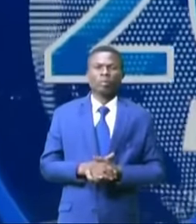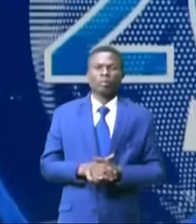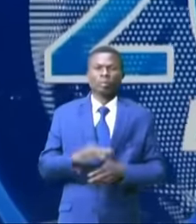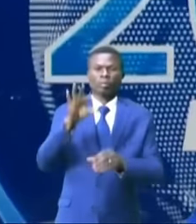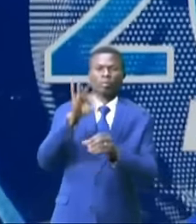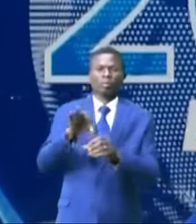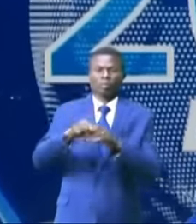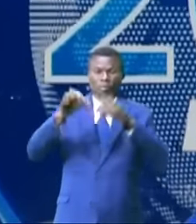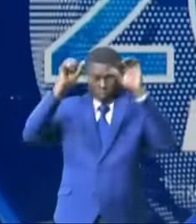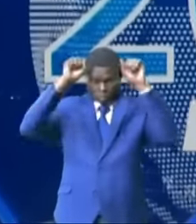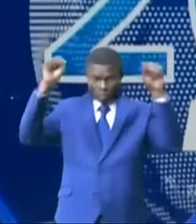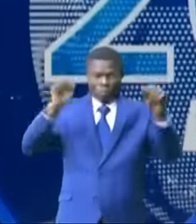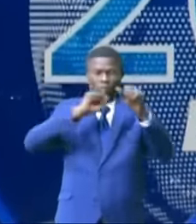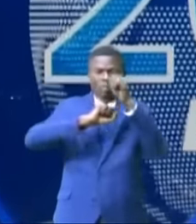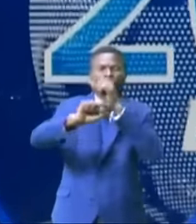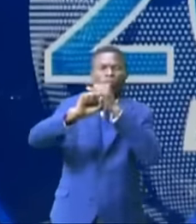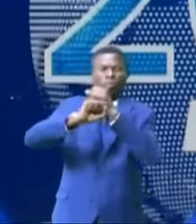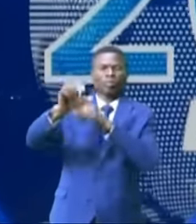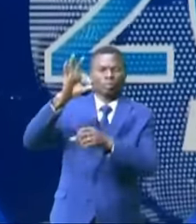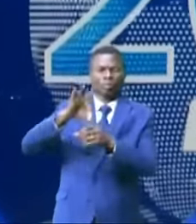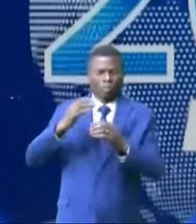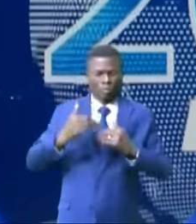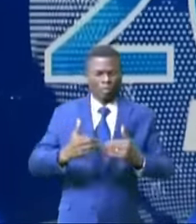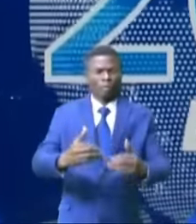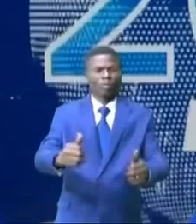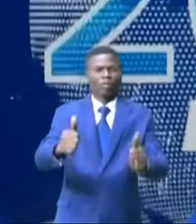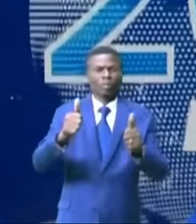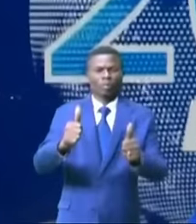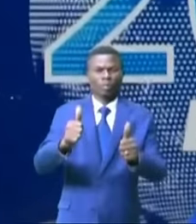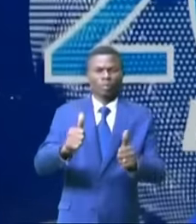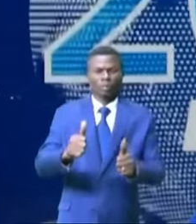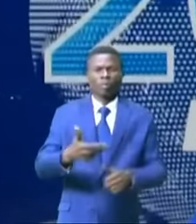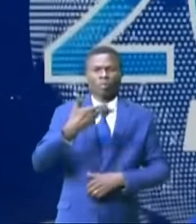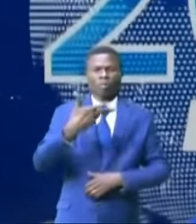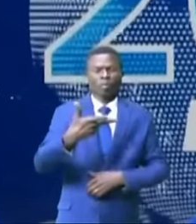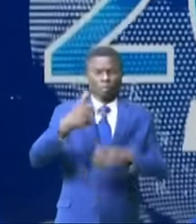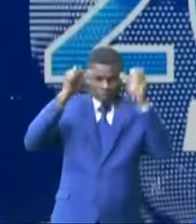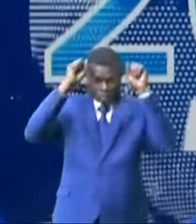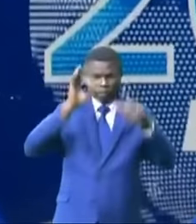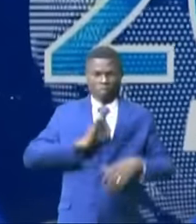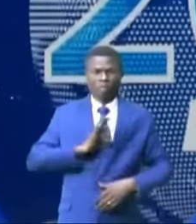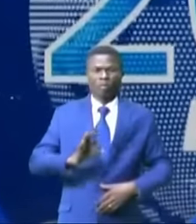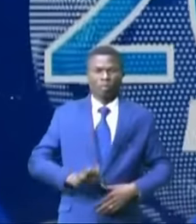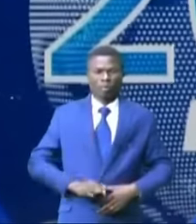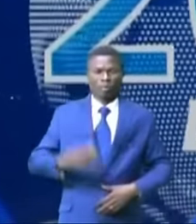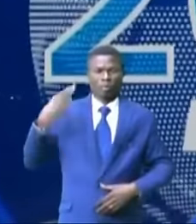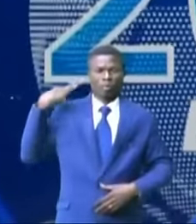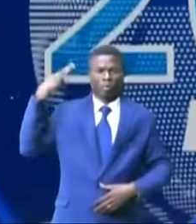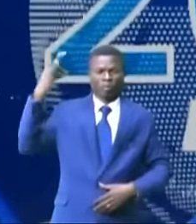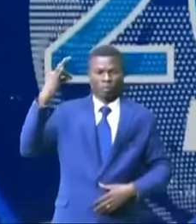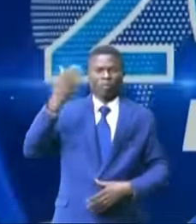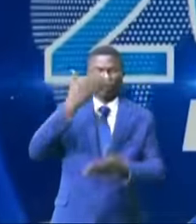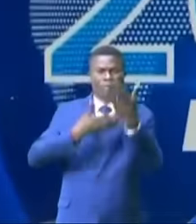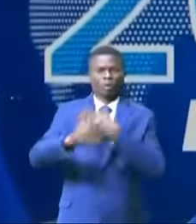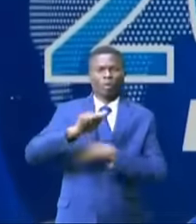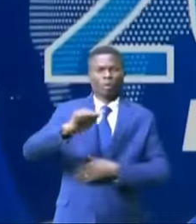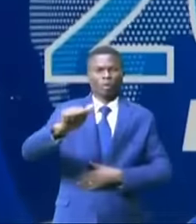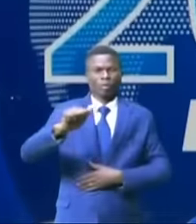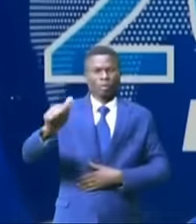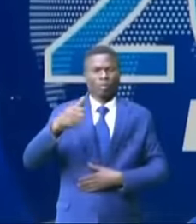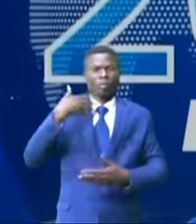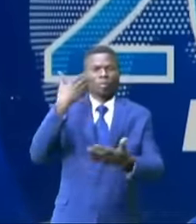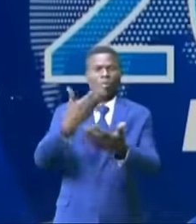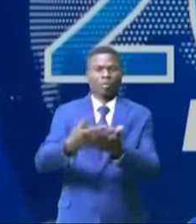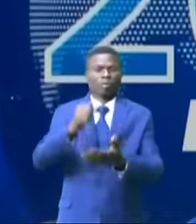Élection présidentielle, la campagne électorale poursuit son bonhomme de chemin. Félix-Antoine Tshisekedi Tshilombo, candidat à sa propre succession, est